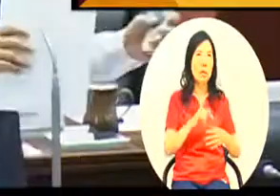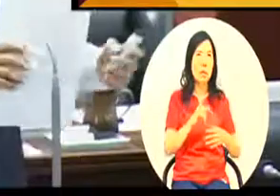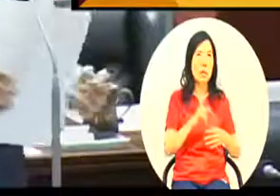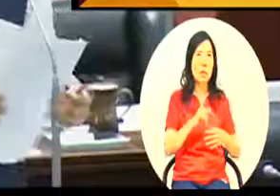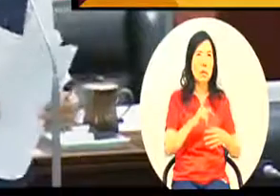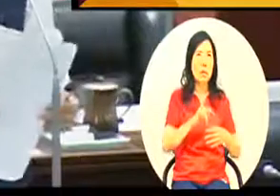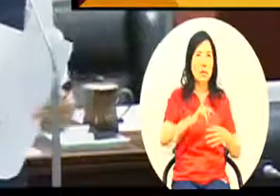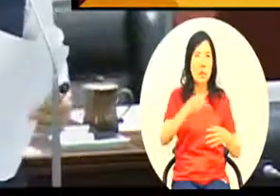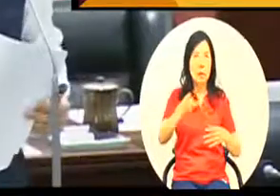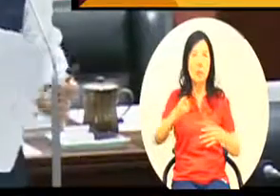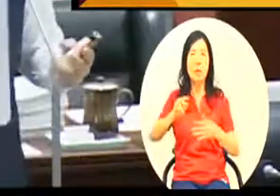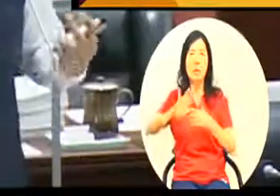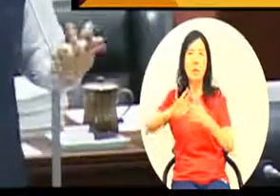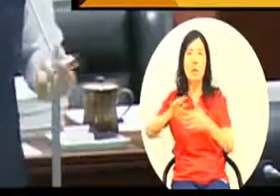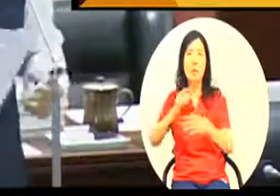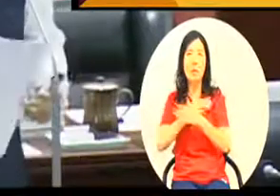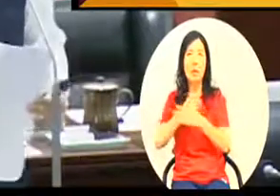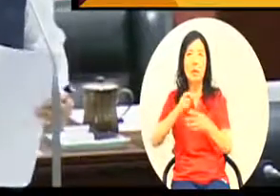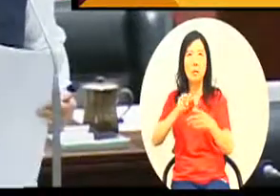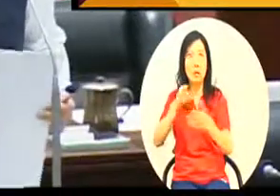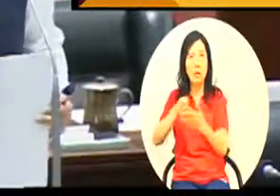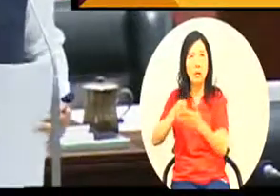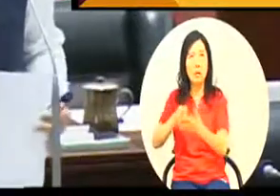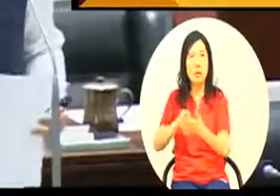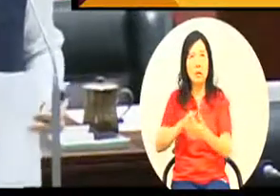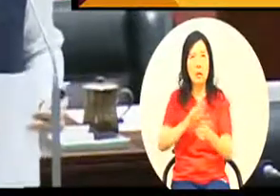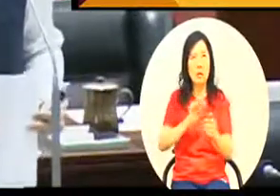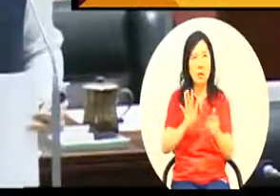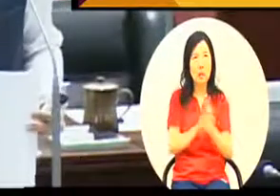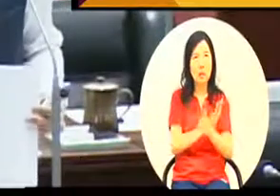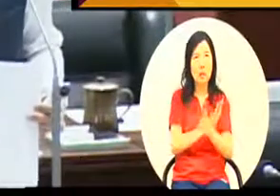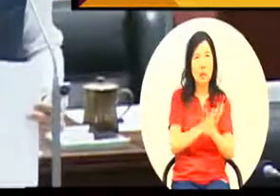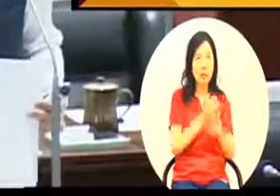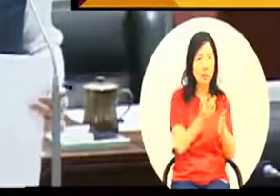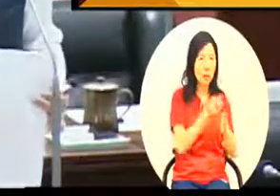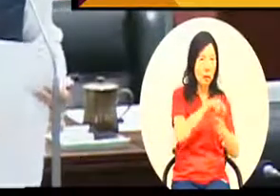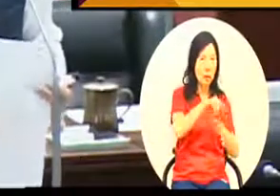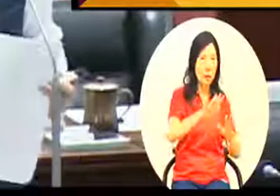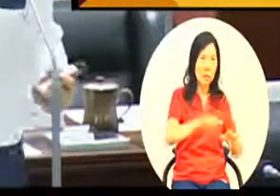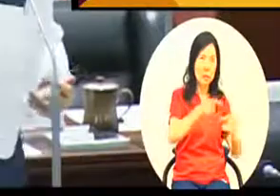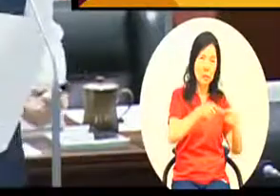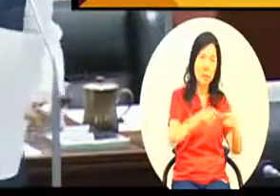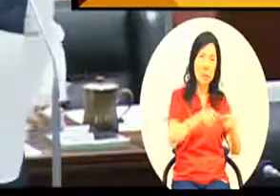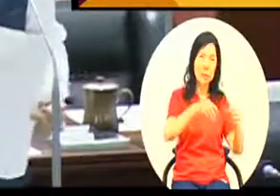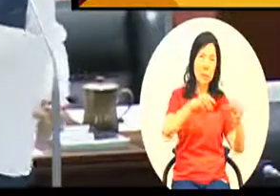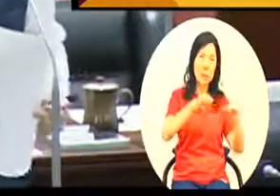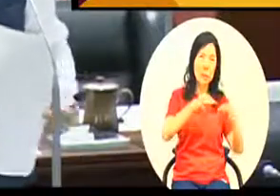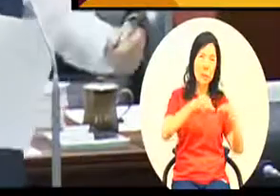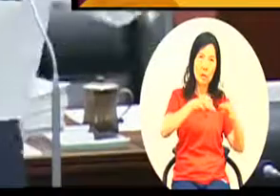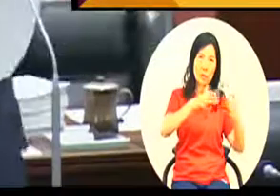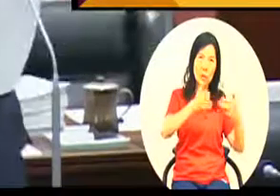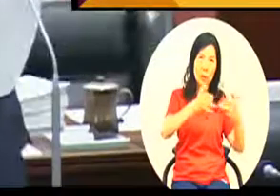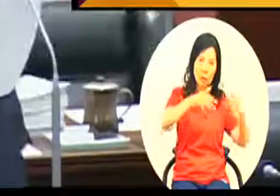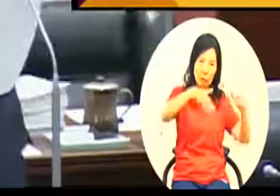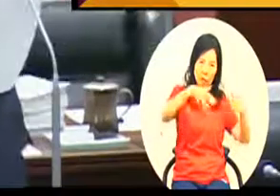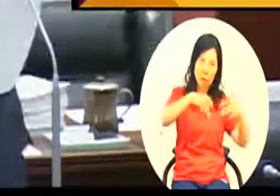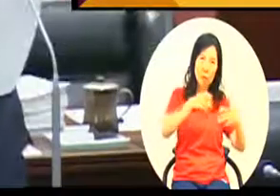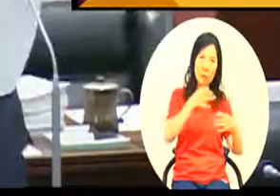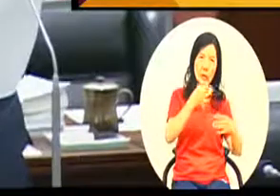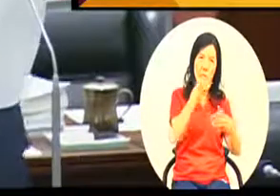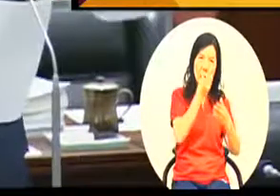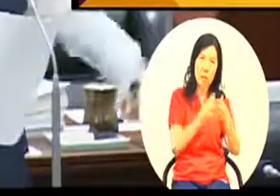到其他幼儿园去报名了，结果造成这个前进幼儿园今年好像差很多，至少